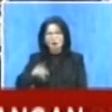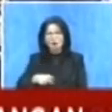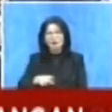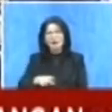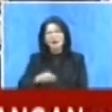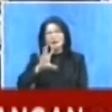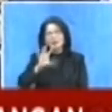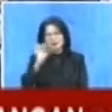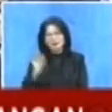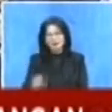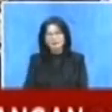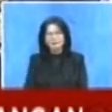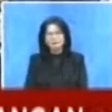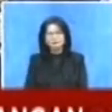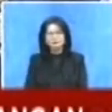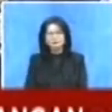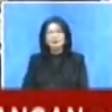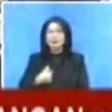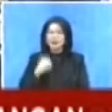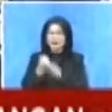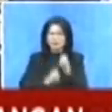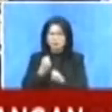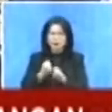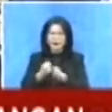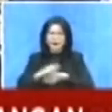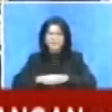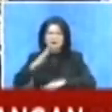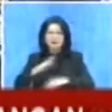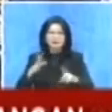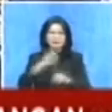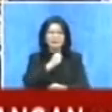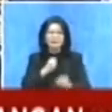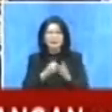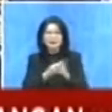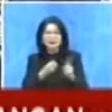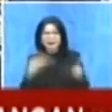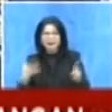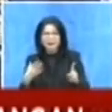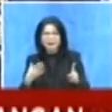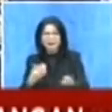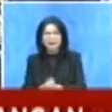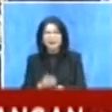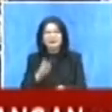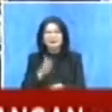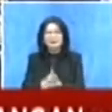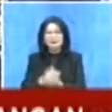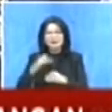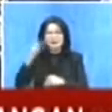5,5%. Kita akan berusaha maksimal mencapai target pertumbuhan di batas atas yaitu